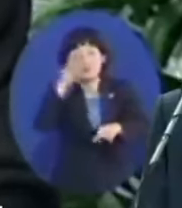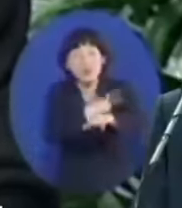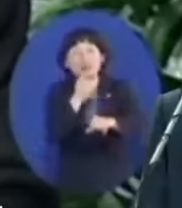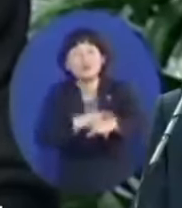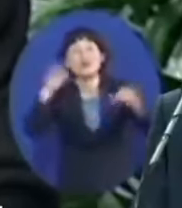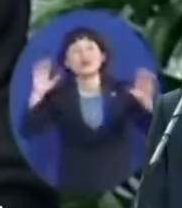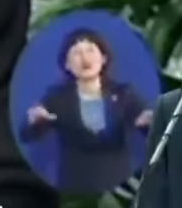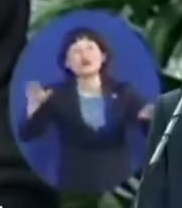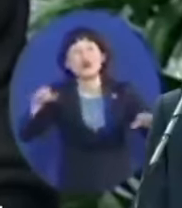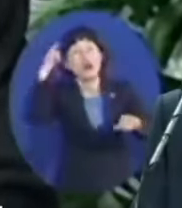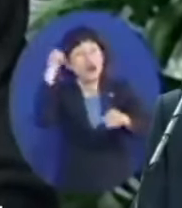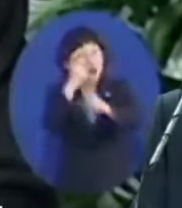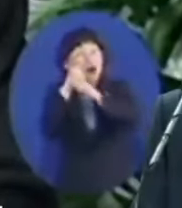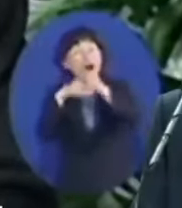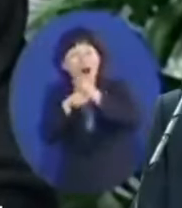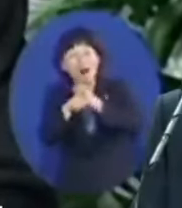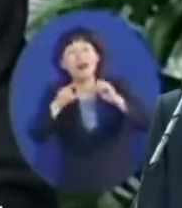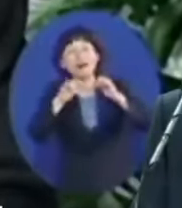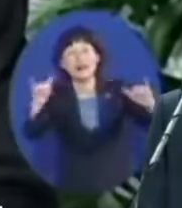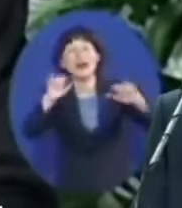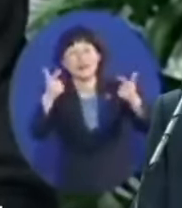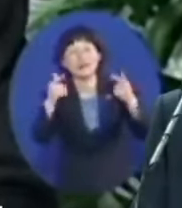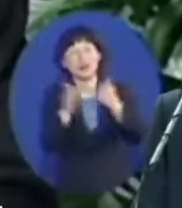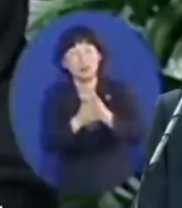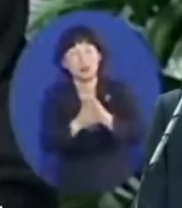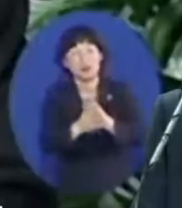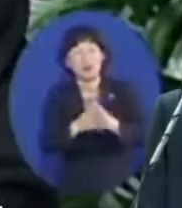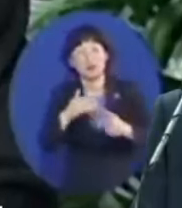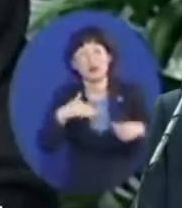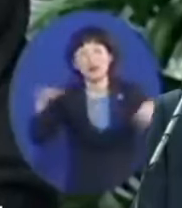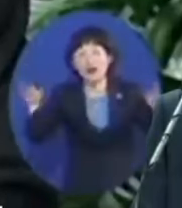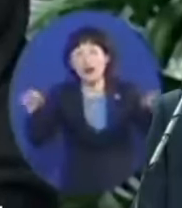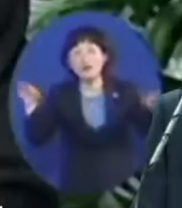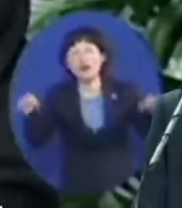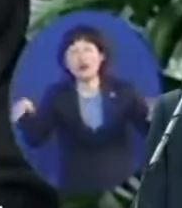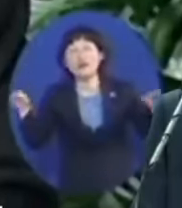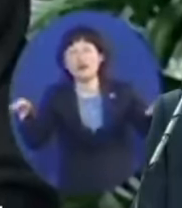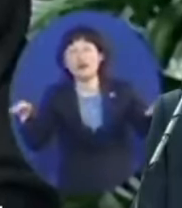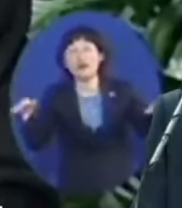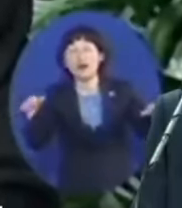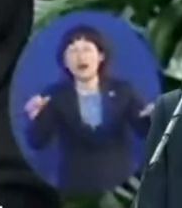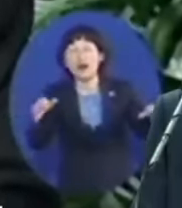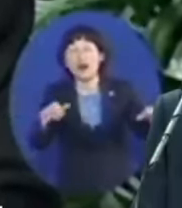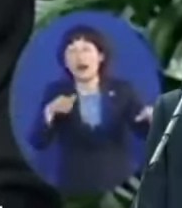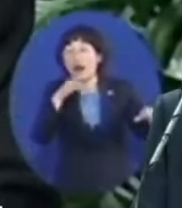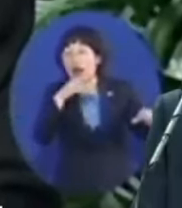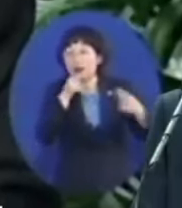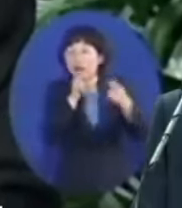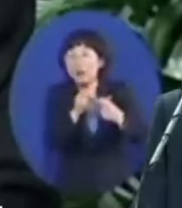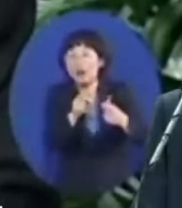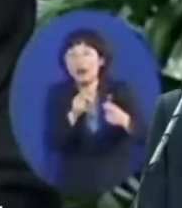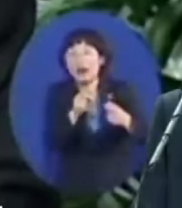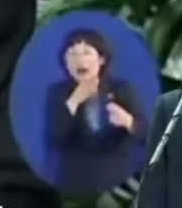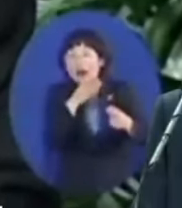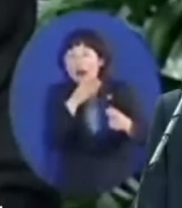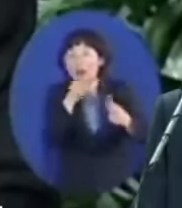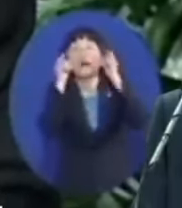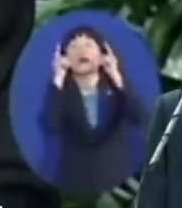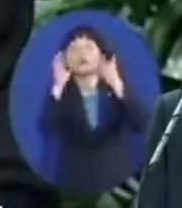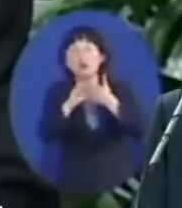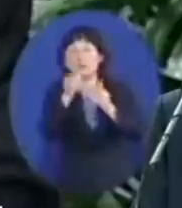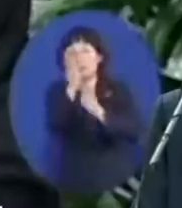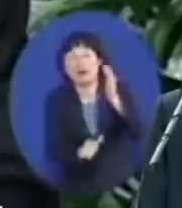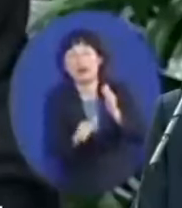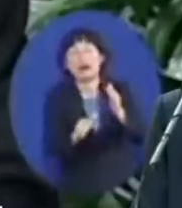자기가 과학적으로 연구해보니 몸무게에 대해서 날개는 도저히 자기를 띄우지 못한다고 알았으면 낙심하고 날라고 생각도 안 할 것입니다.